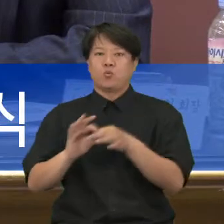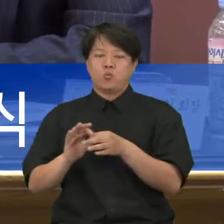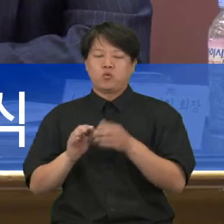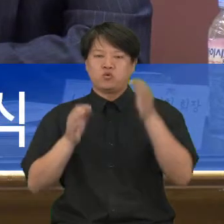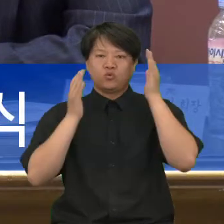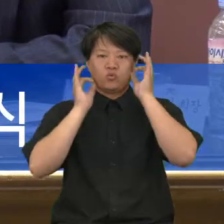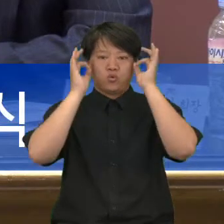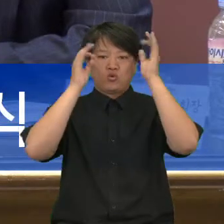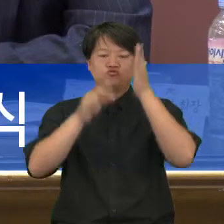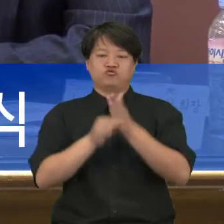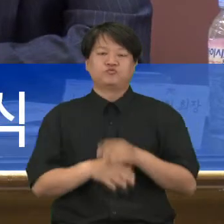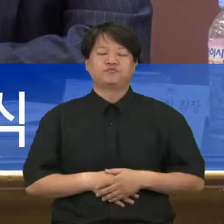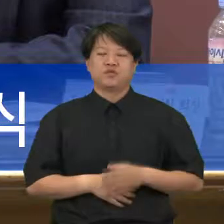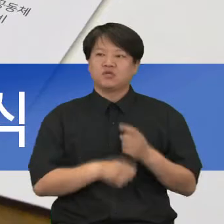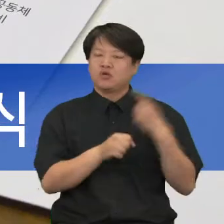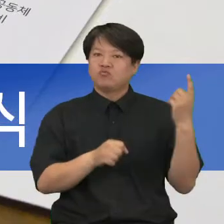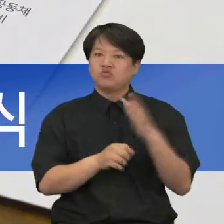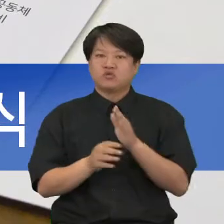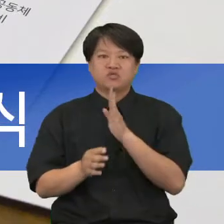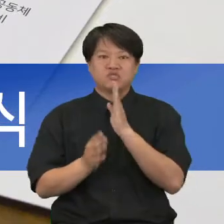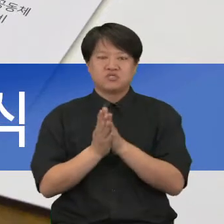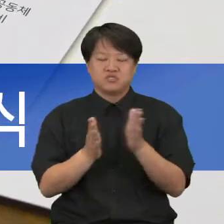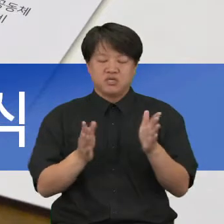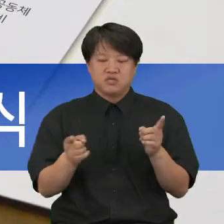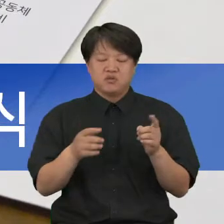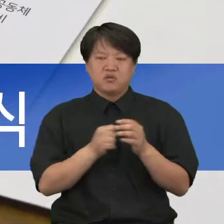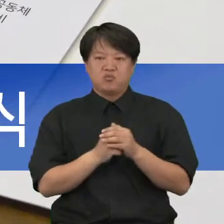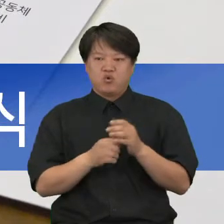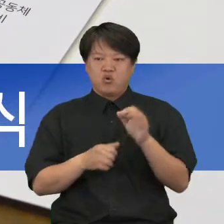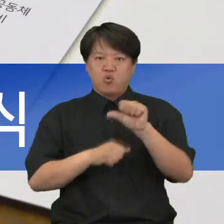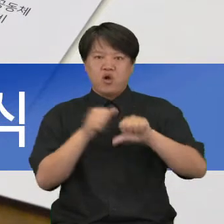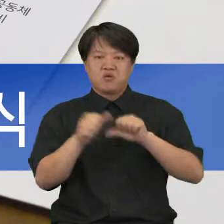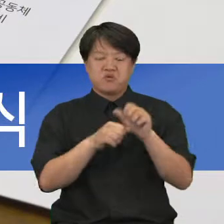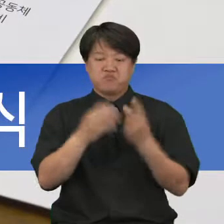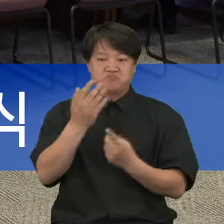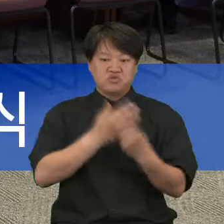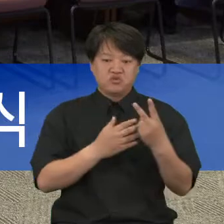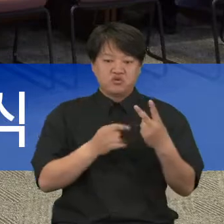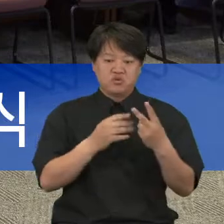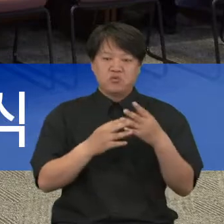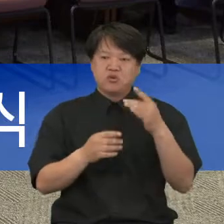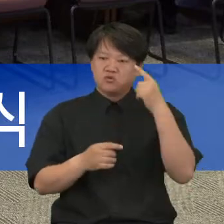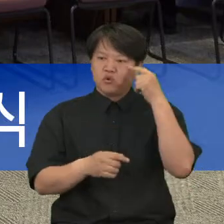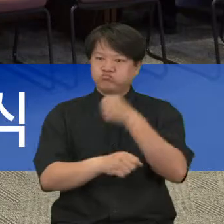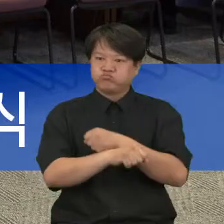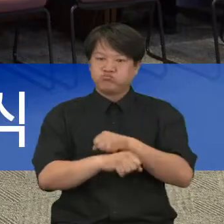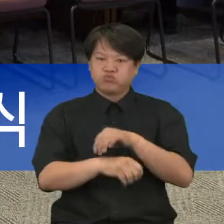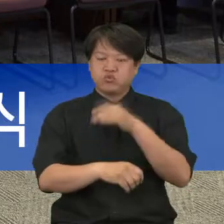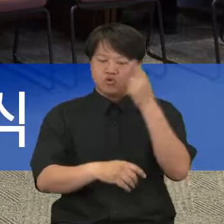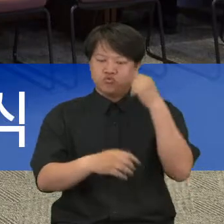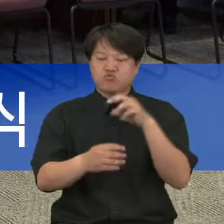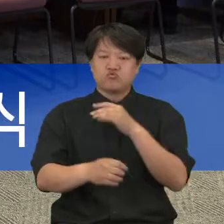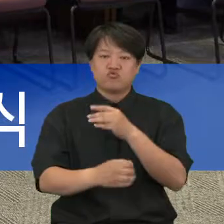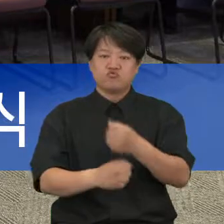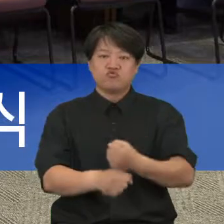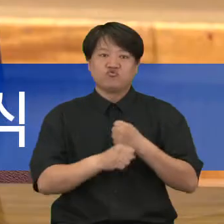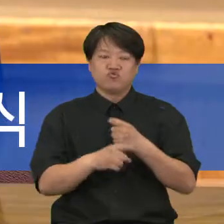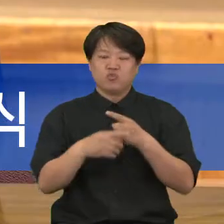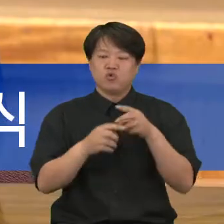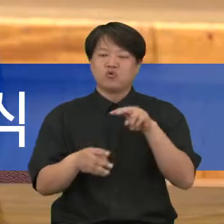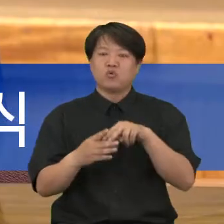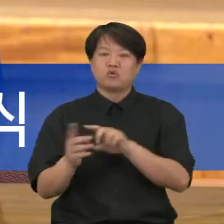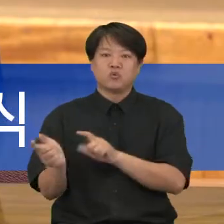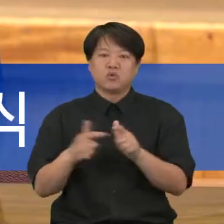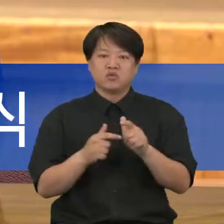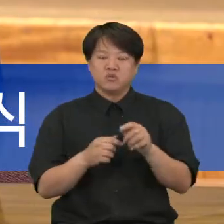있습니다. 지난해부터 실시한 지속가능 그랜드 환경비전 계획 수립 연구 용역과 시민 및 공무원 설문조사 등을